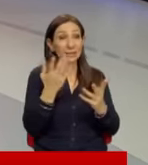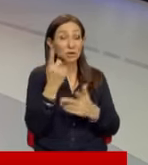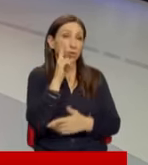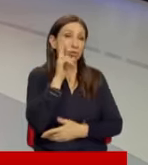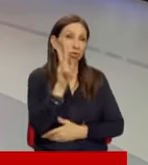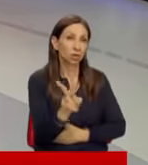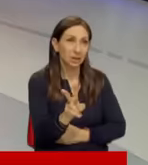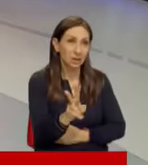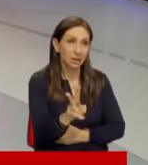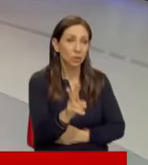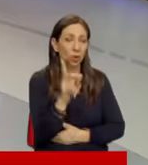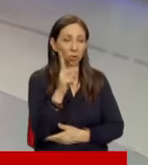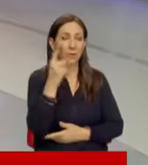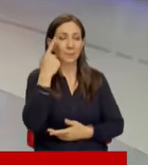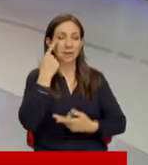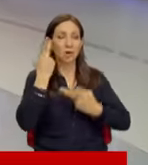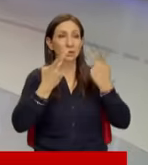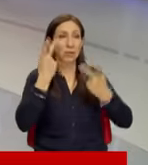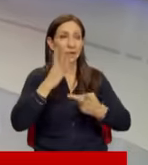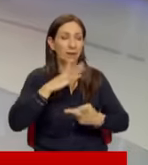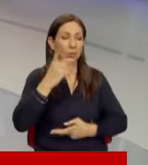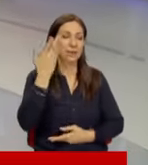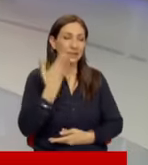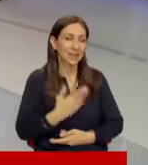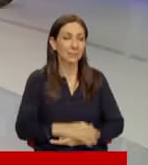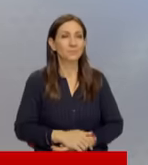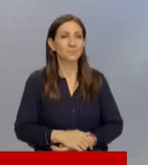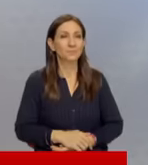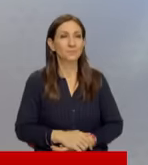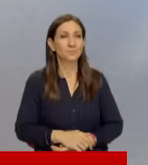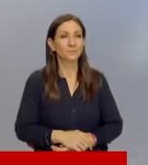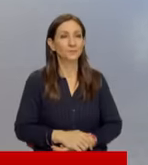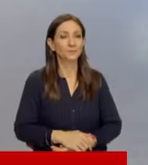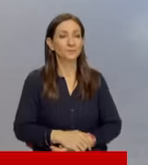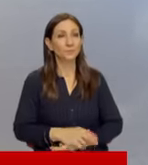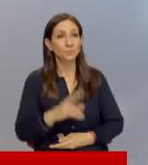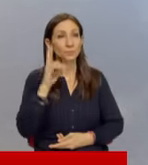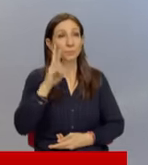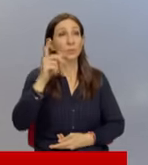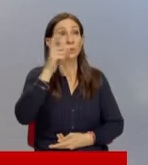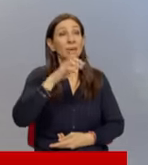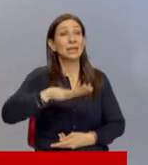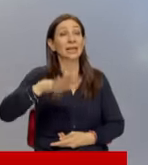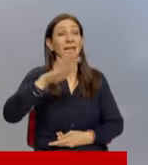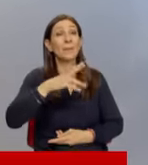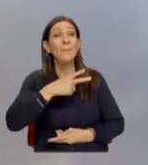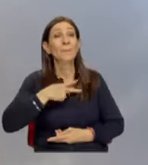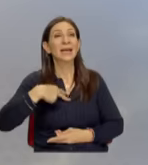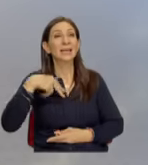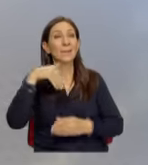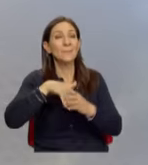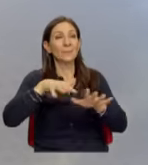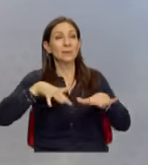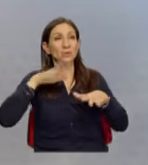tablo ortaya çıkacaktı? Onun da bir görseli var. Onu da paylaşmış olalım. Bakın Türkiye geneli belediye